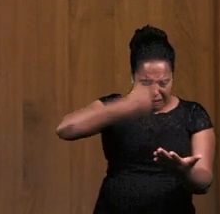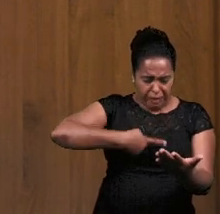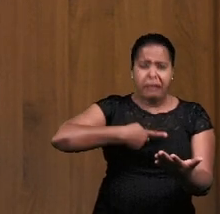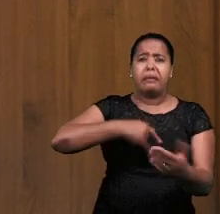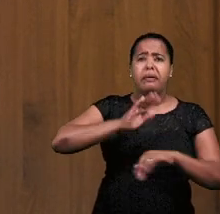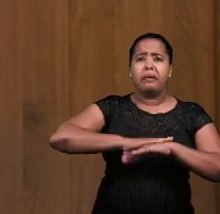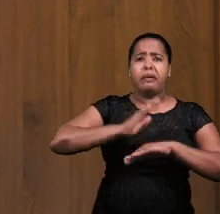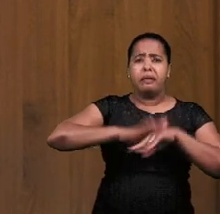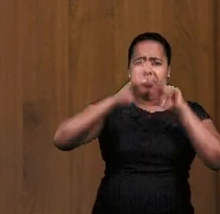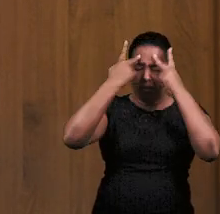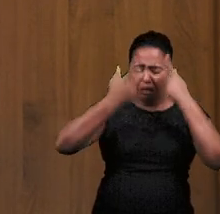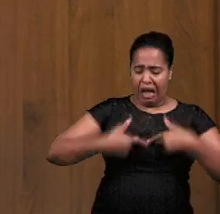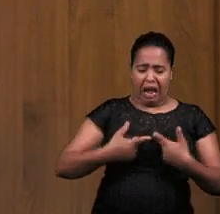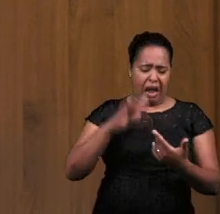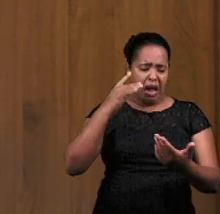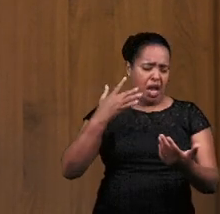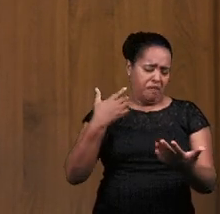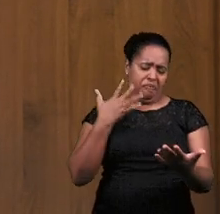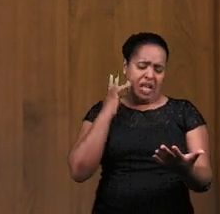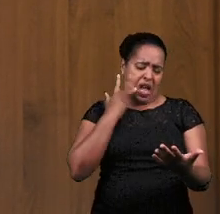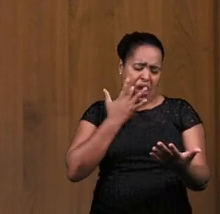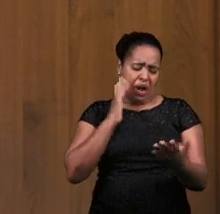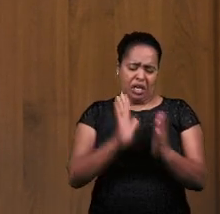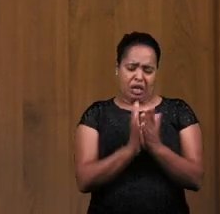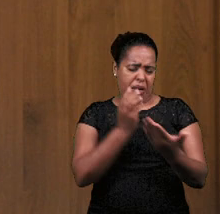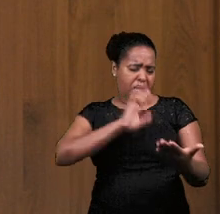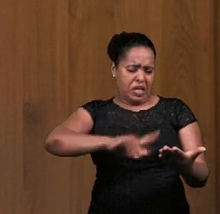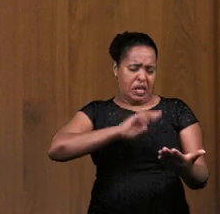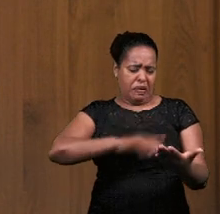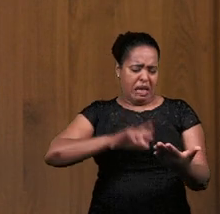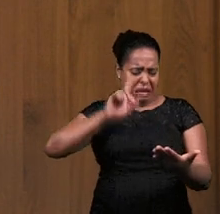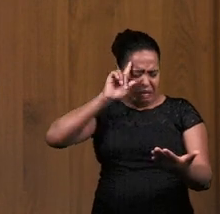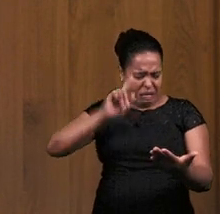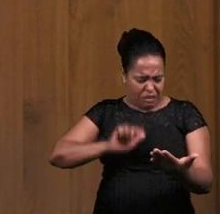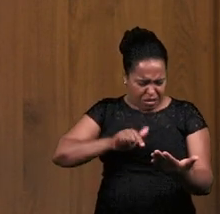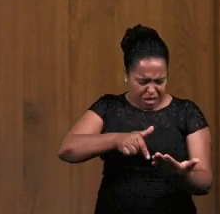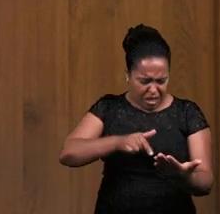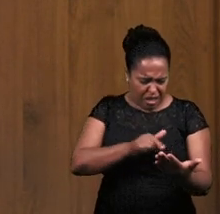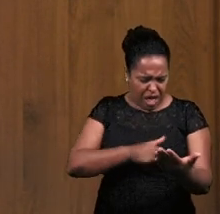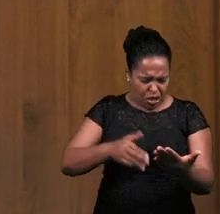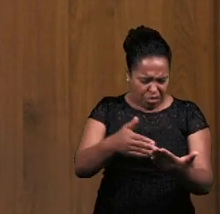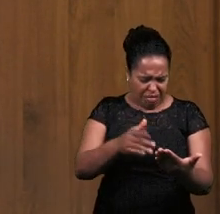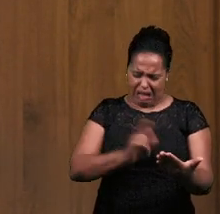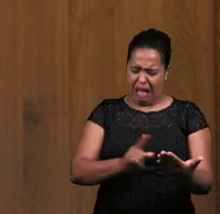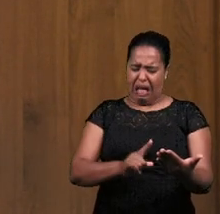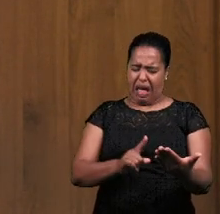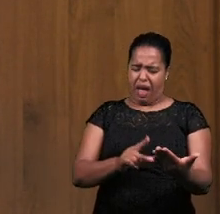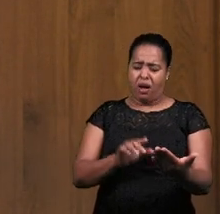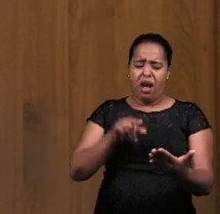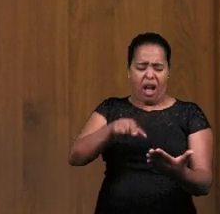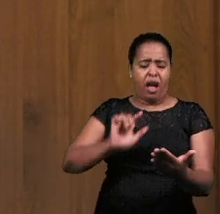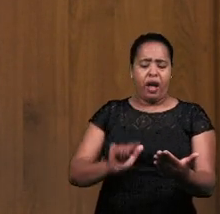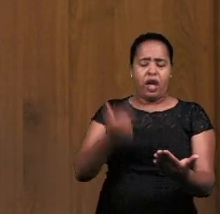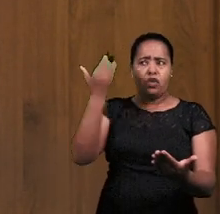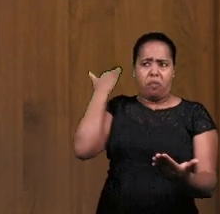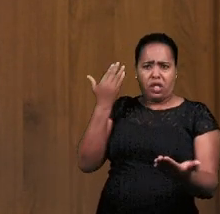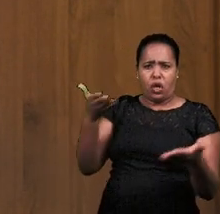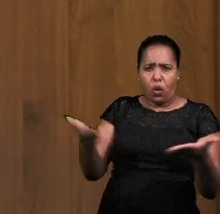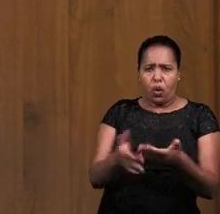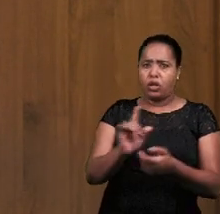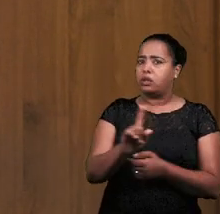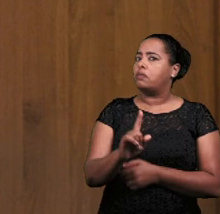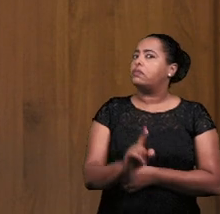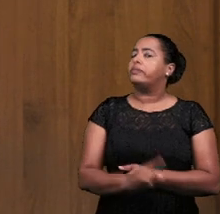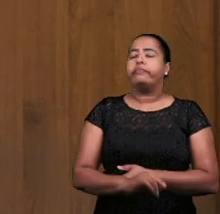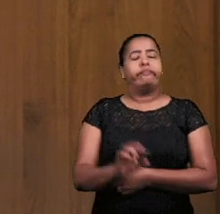je pense que la parole n'est pas vraiment comme ça, je pense que Dieu ne peut pas faire ceci, cela. Ça est au passé, Dieu n'opère